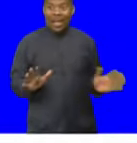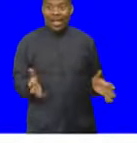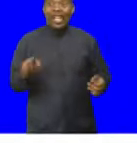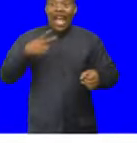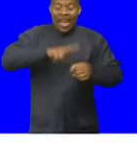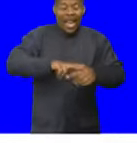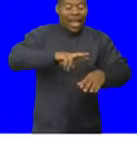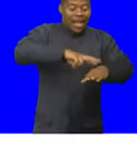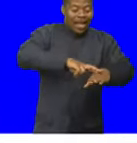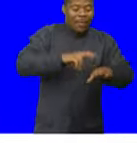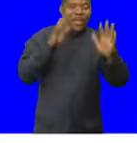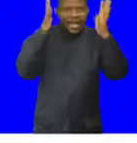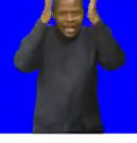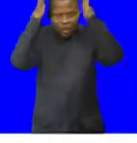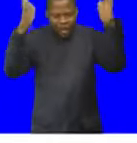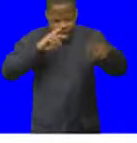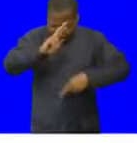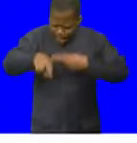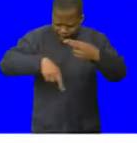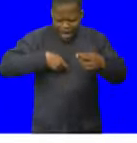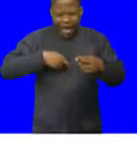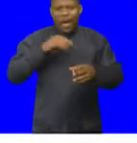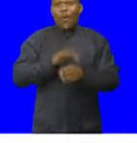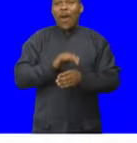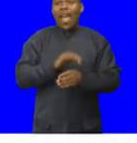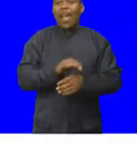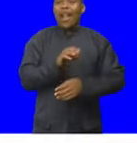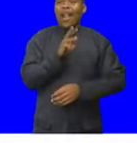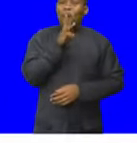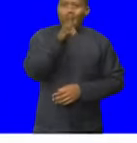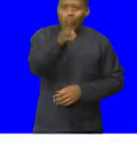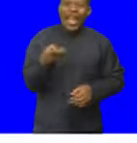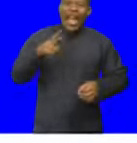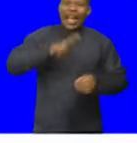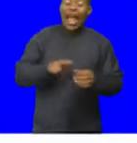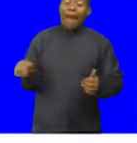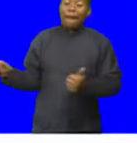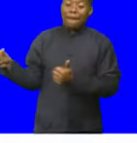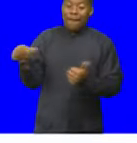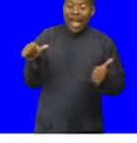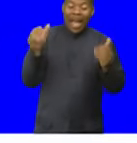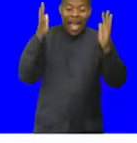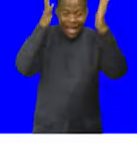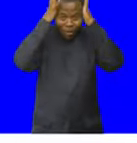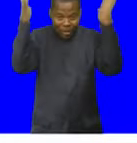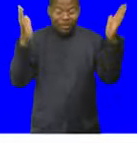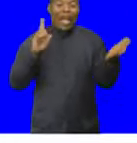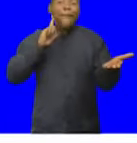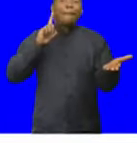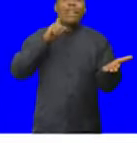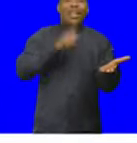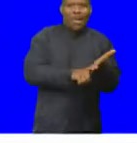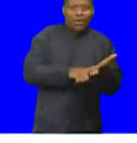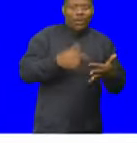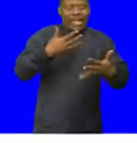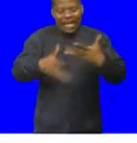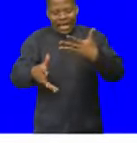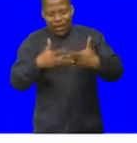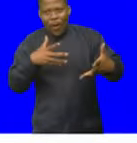sidalimelela nelive ngenhlonipho siphinde futhi noma sibuya emuva siyakholelwa ukuthi